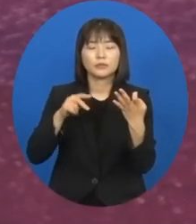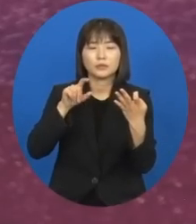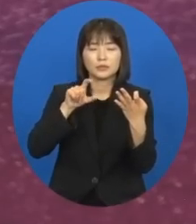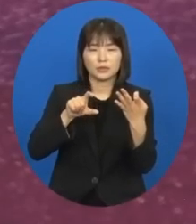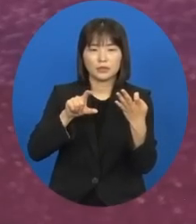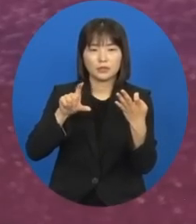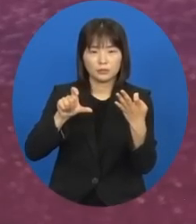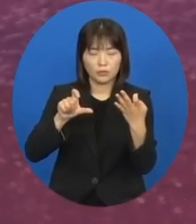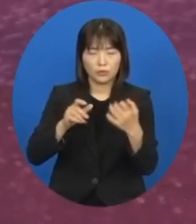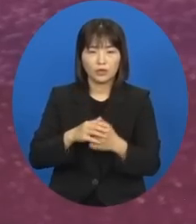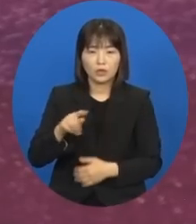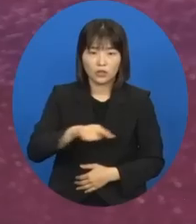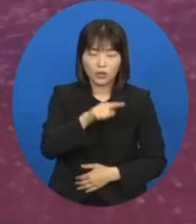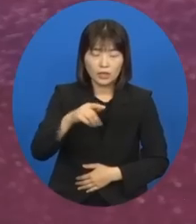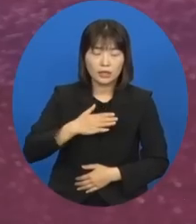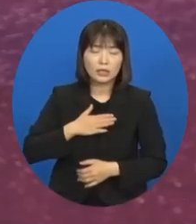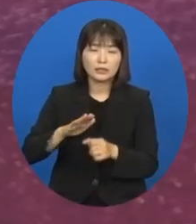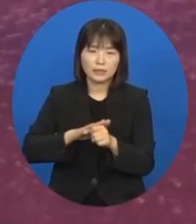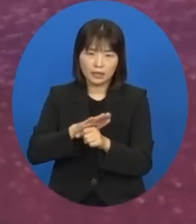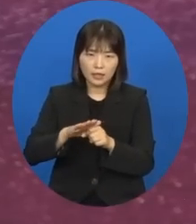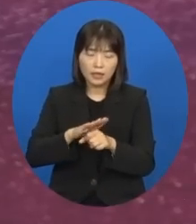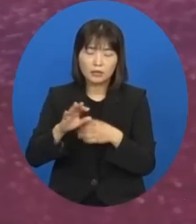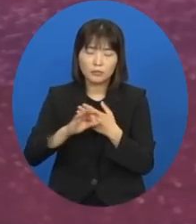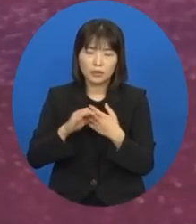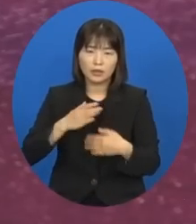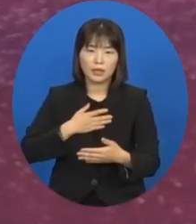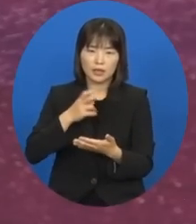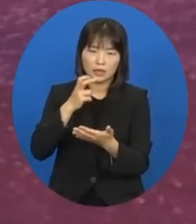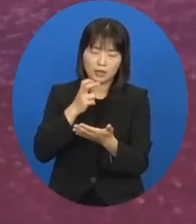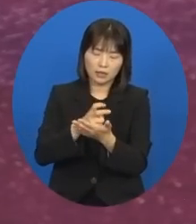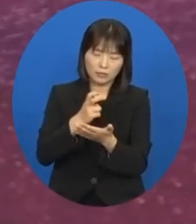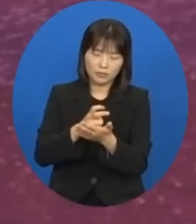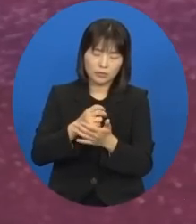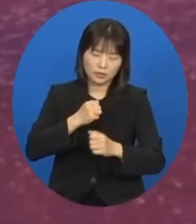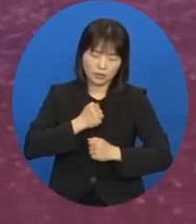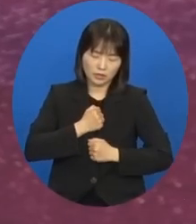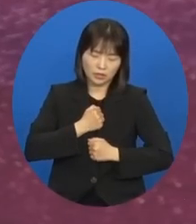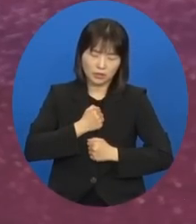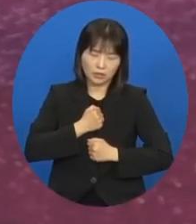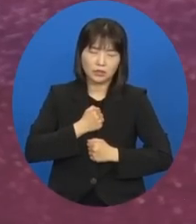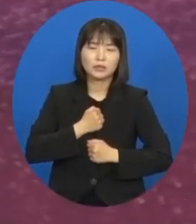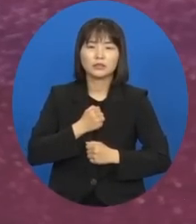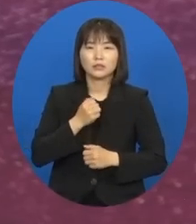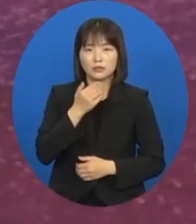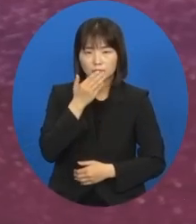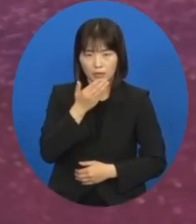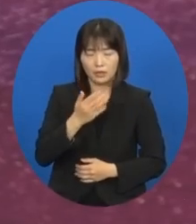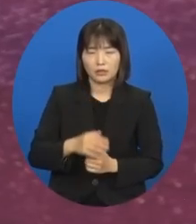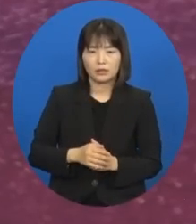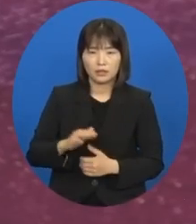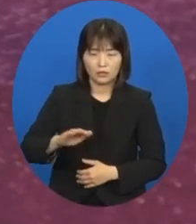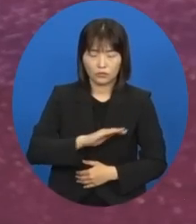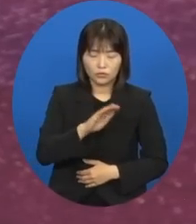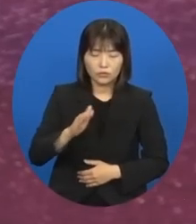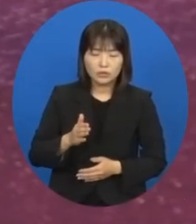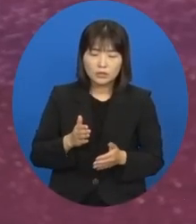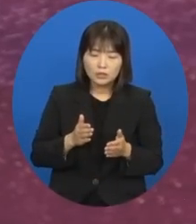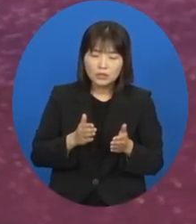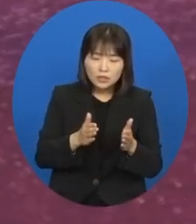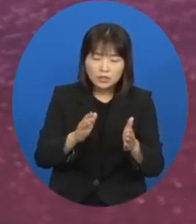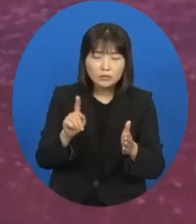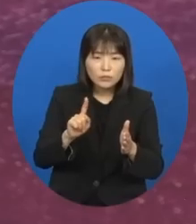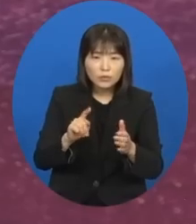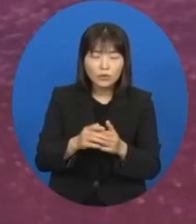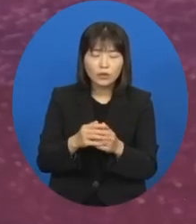너희가 나를 사랑하면 나의 계명을 지키리라 우리가 할 수 있는 길에 십자가 앞에서 하는